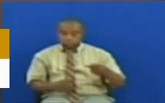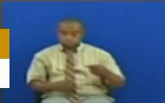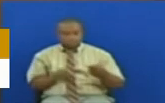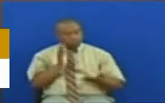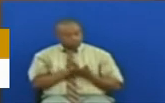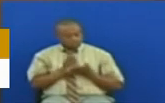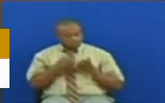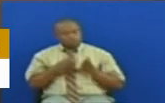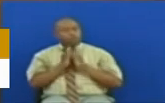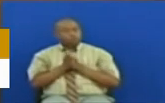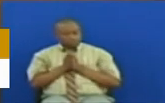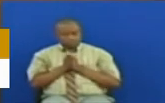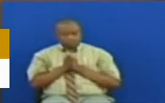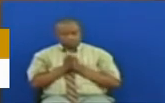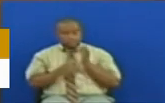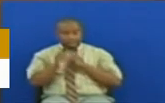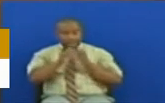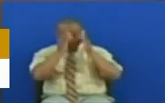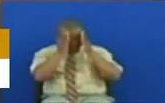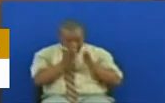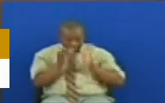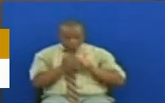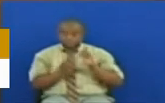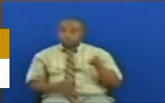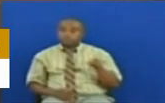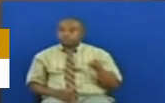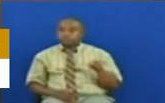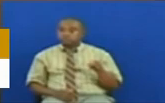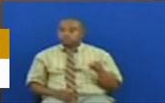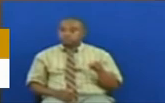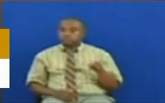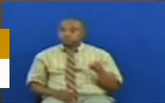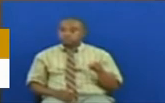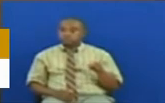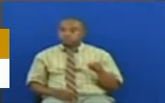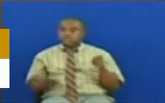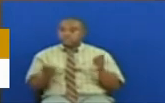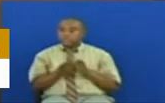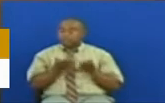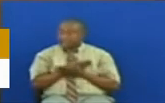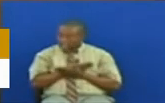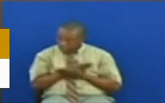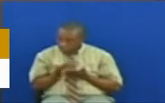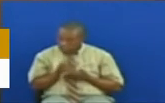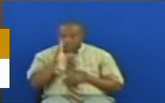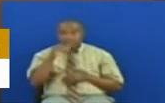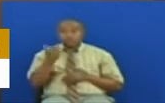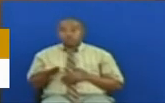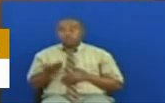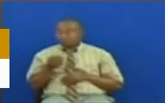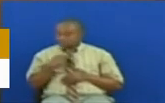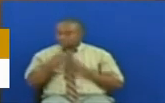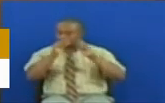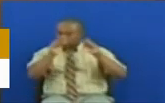naomba hebu tuendele kwenye sheria. Kama hatuna maneno ili tusonge mbele, tupite kifungu kifungu, tuangalie kama mtu ana neno kwenye kifungu,